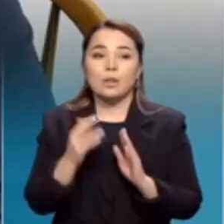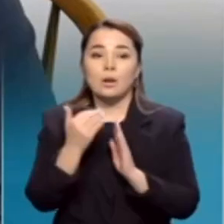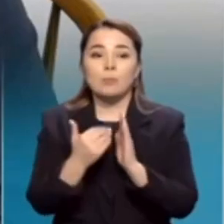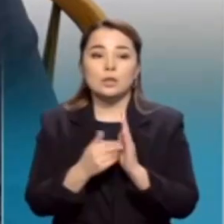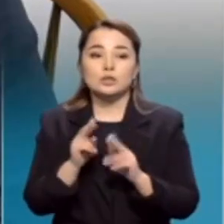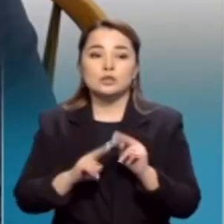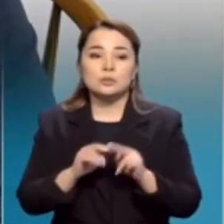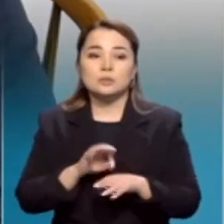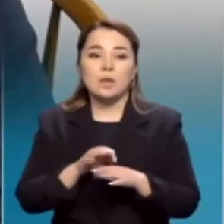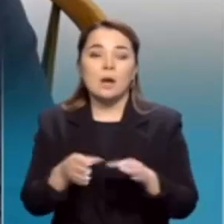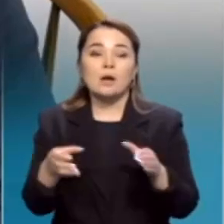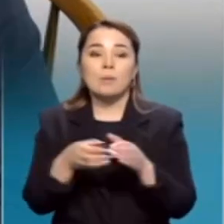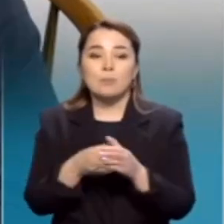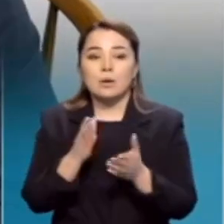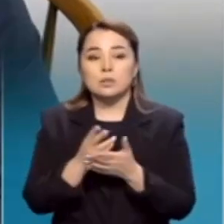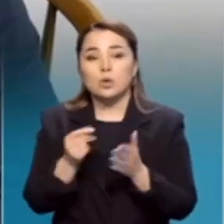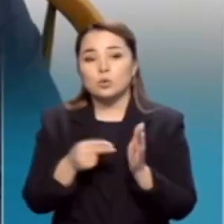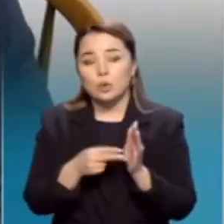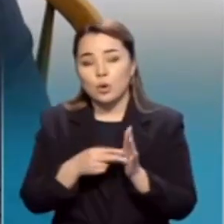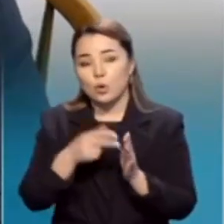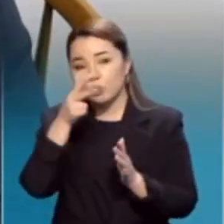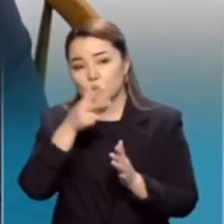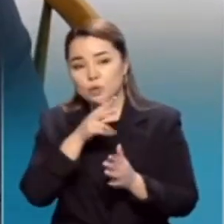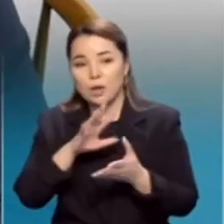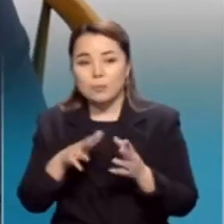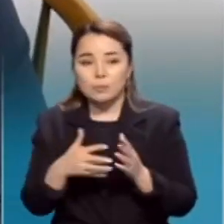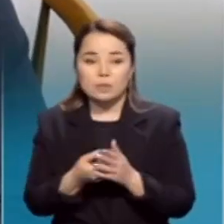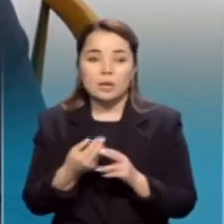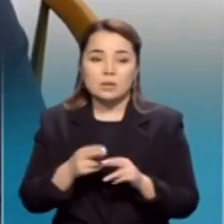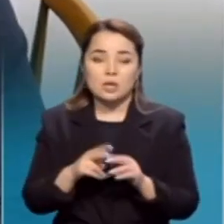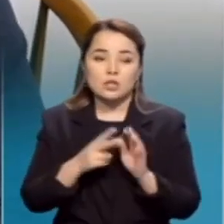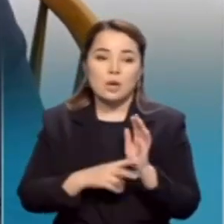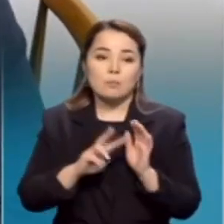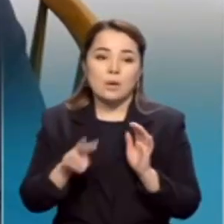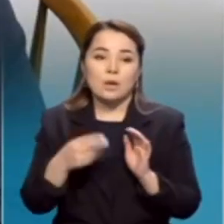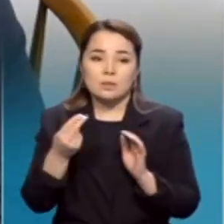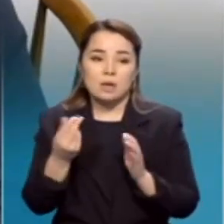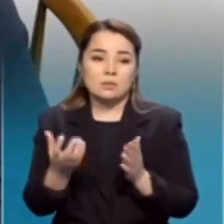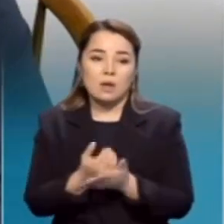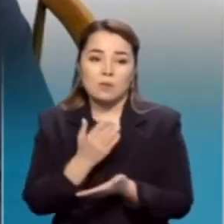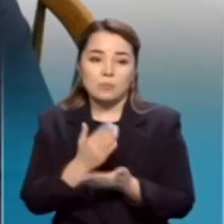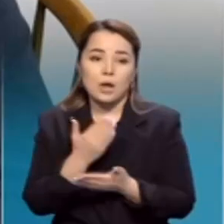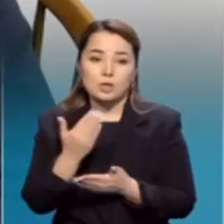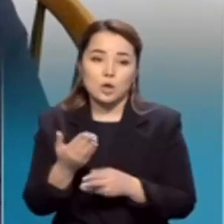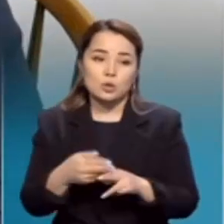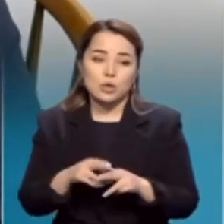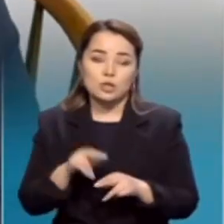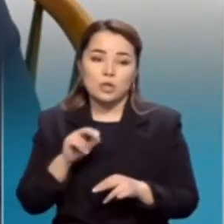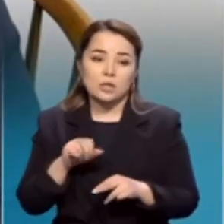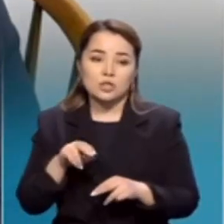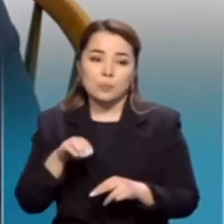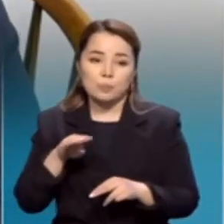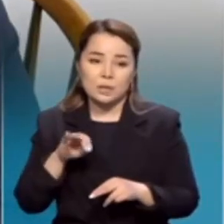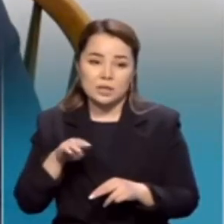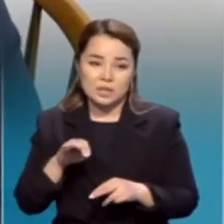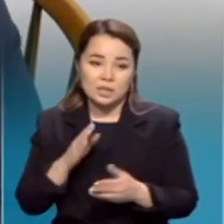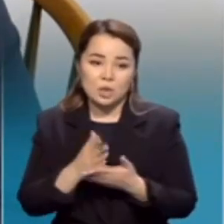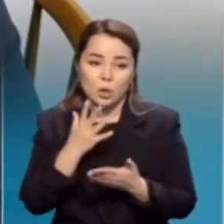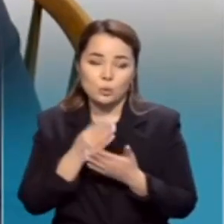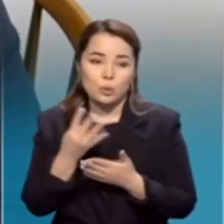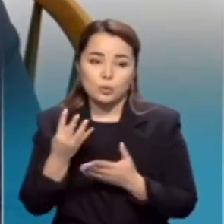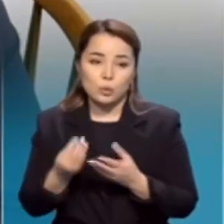бағдарламаны жасап шыққан компанияның құны 3 айдың ішінде түк пайда таппаса да 70 миллиард долларға жеткен. Қазір олар ChatGPT-дің 4-ші буын